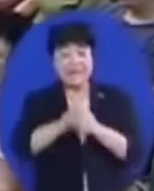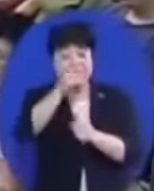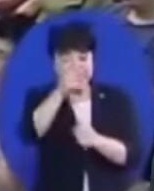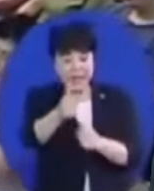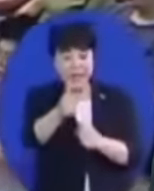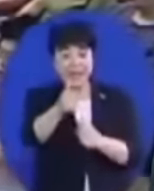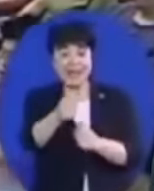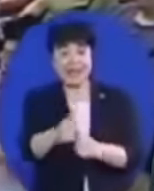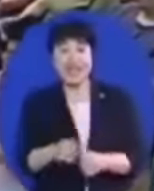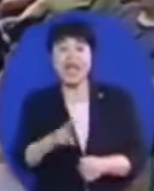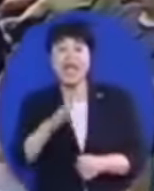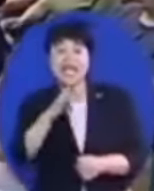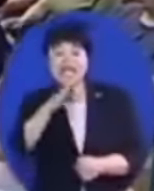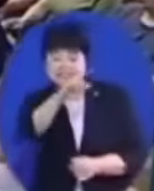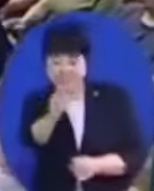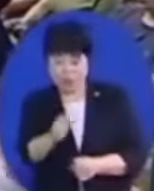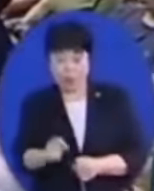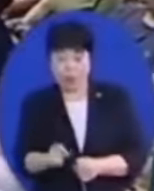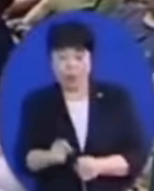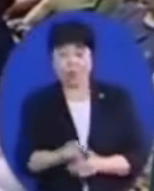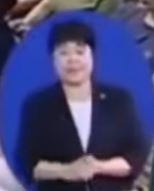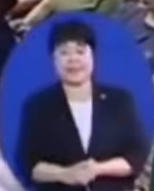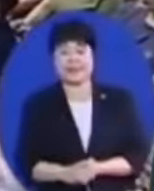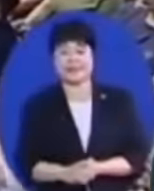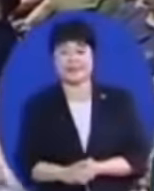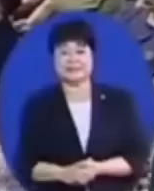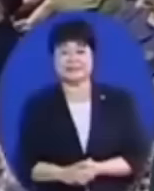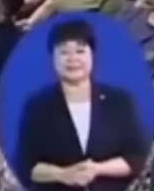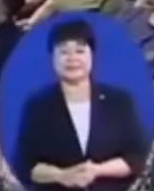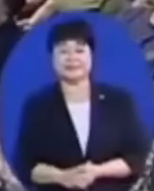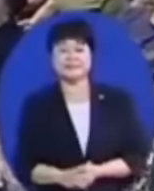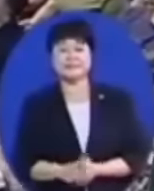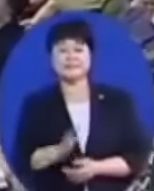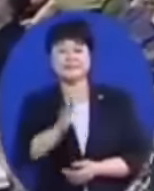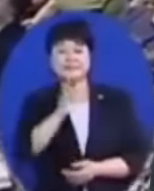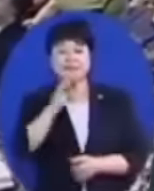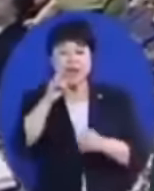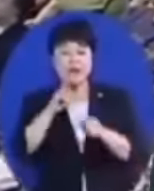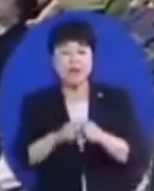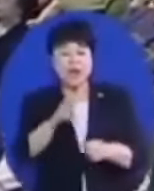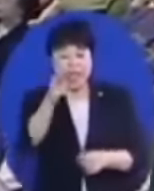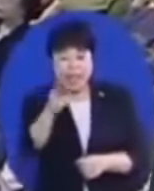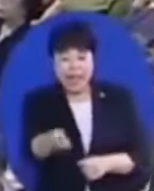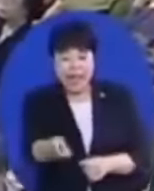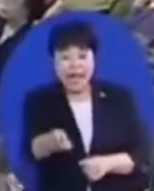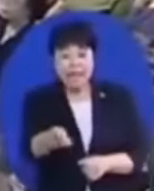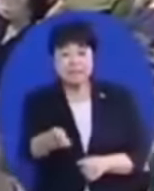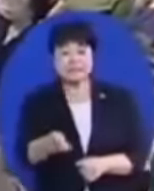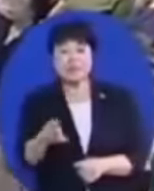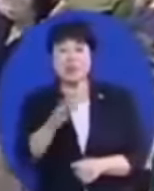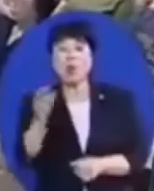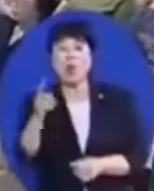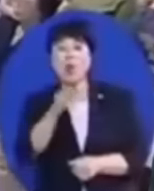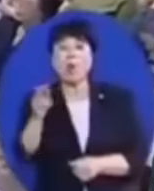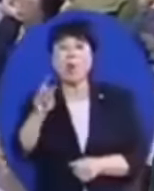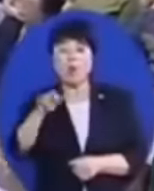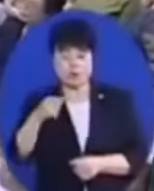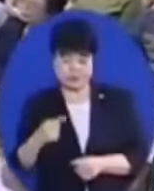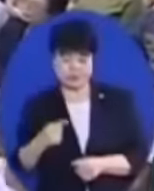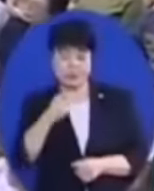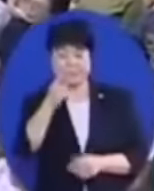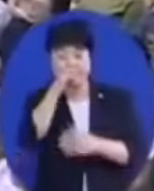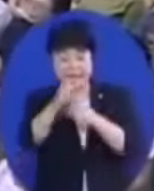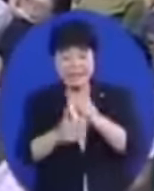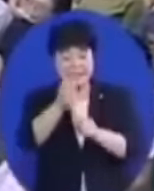하나님의 계시된 기록인 것입니다. 즉 헬라어로 말하면 로고스인 것입니다. 그러면